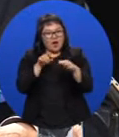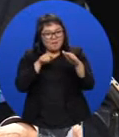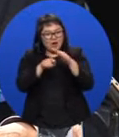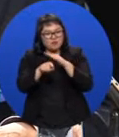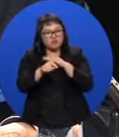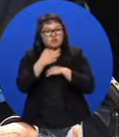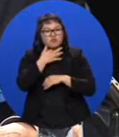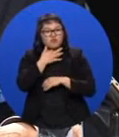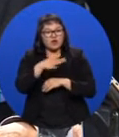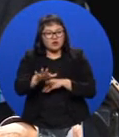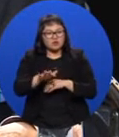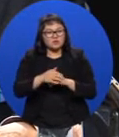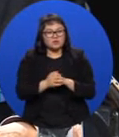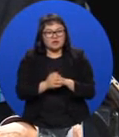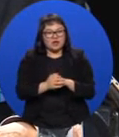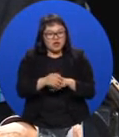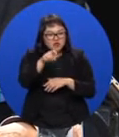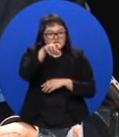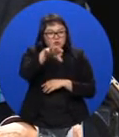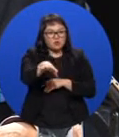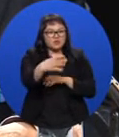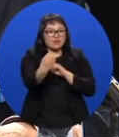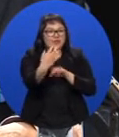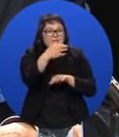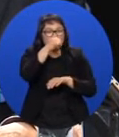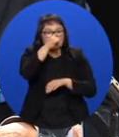않았습니다. 항상 현장에 답이 있다고 그러는데